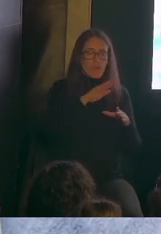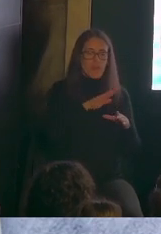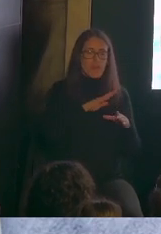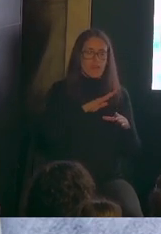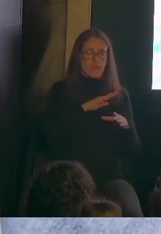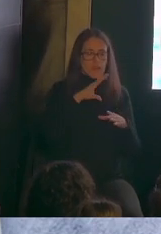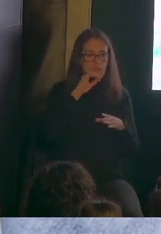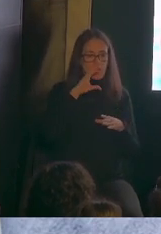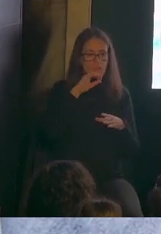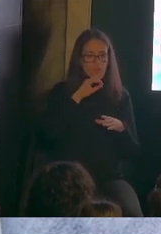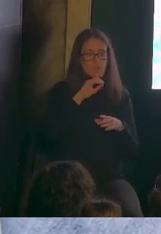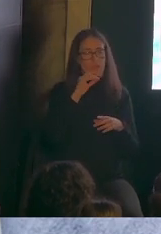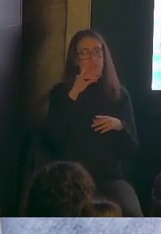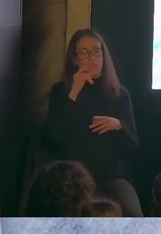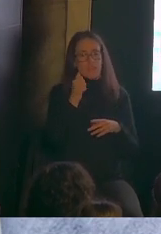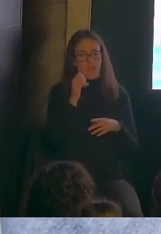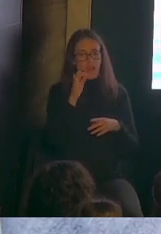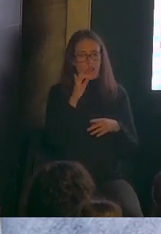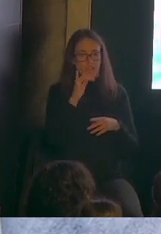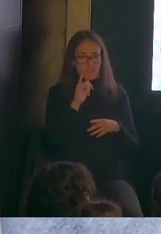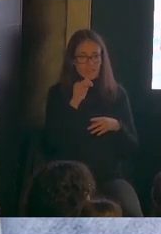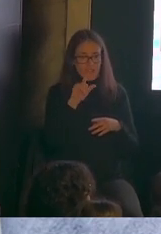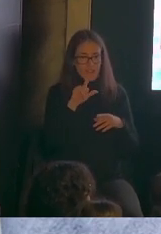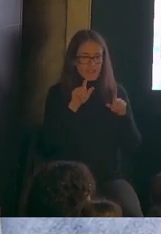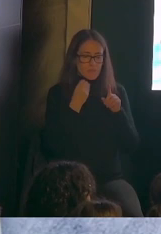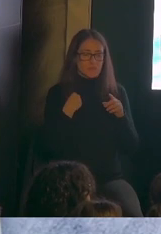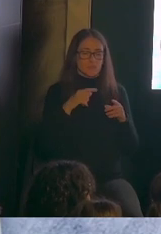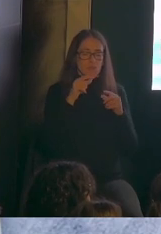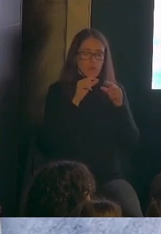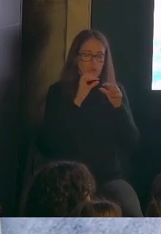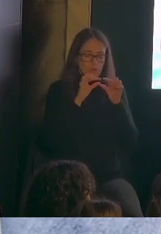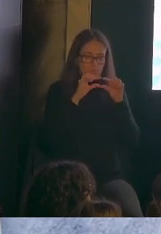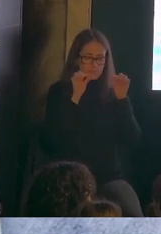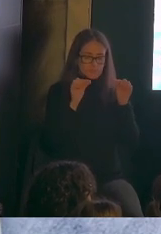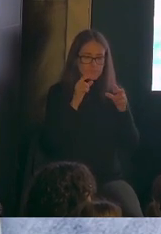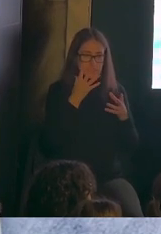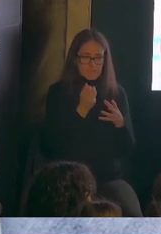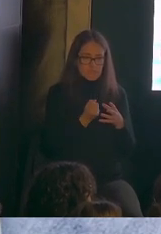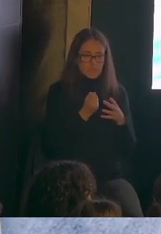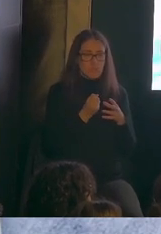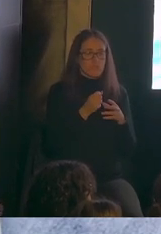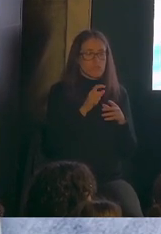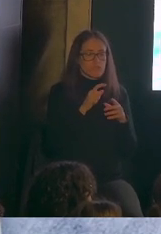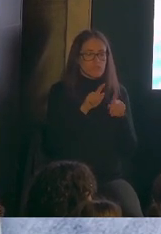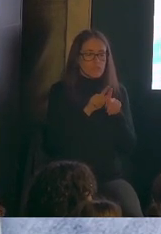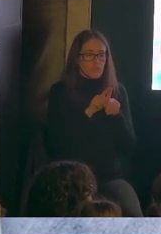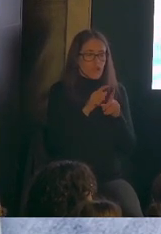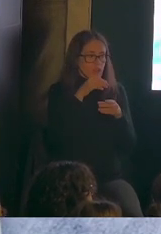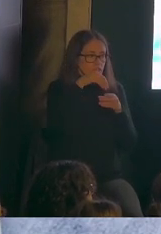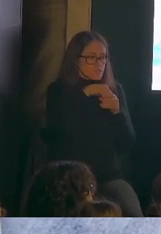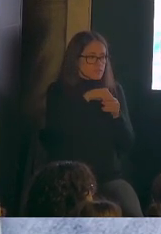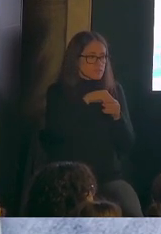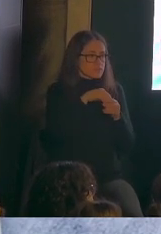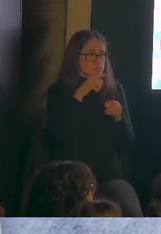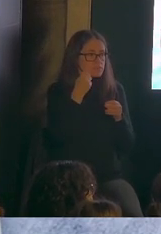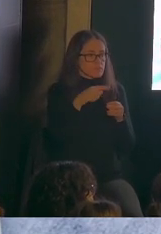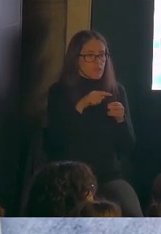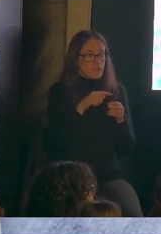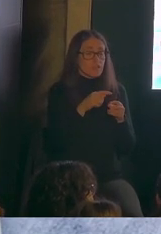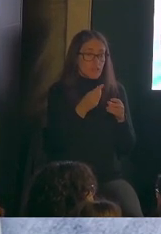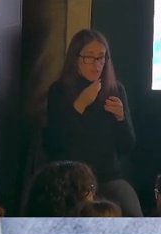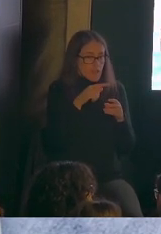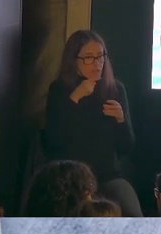sucre de dàtil, sucre moscovado. En aquest cas, no deixen de ser ingredients que contenen un contingut elevat en